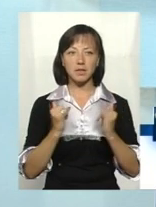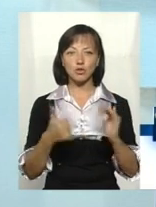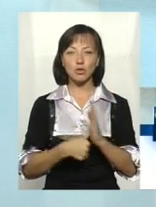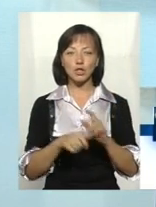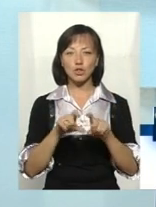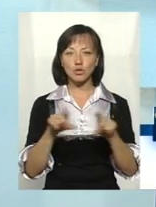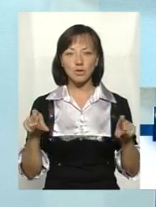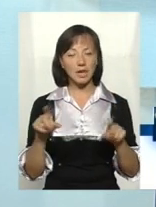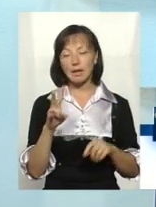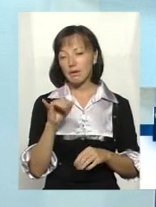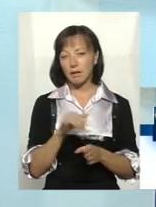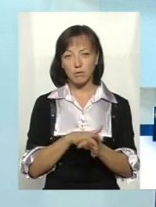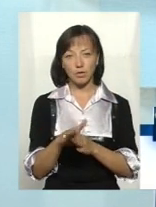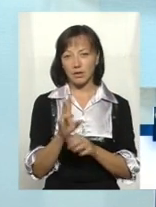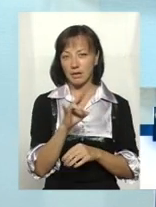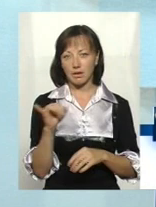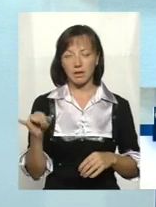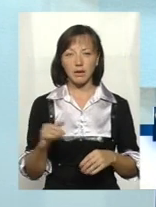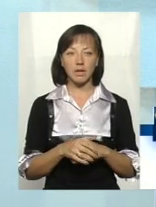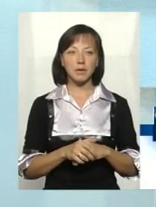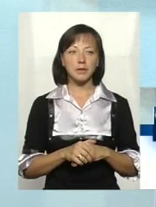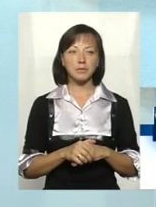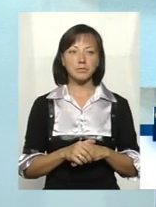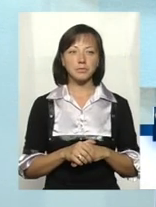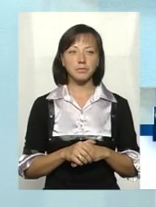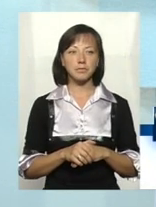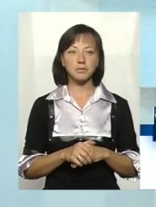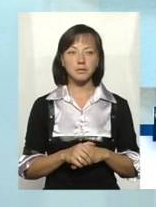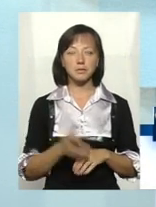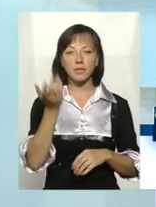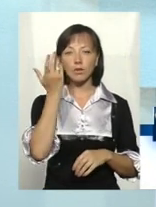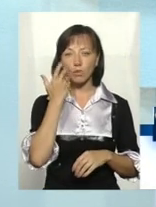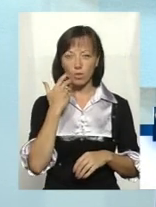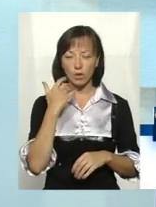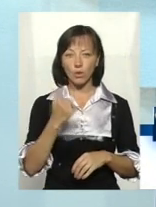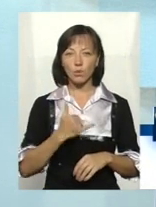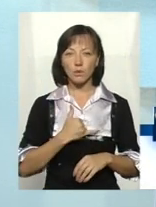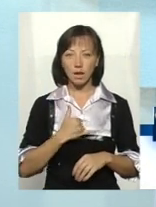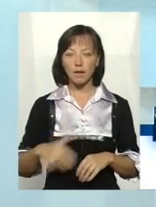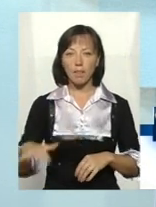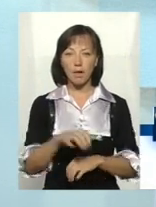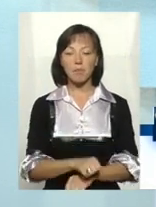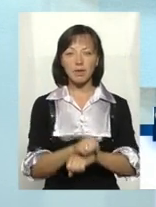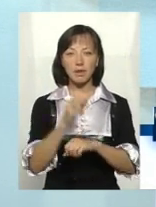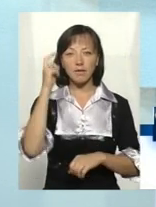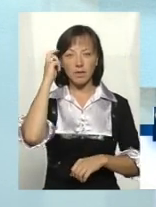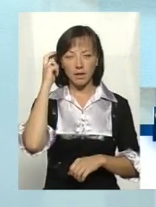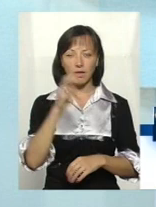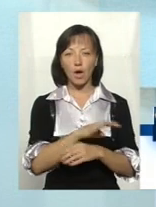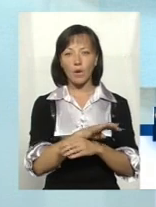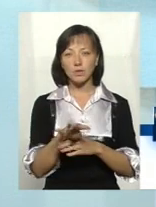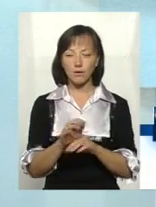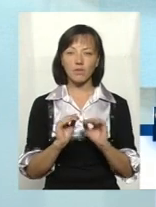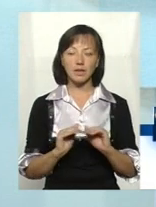школі, тому дам відповідь чітку. Ви розумієте, коли у нас на Майдані, в Києві,